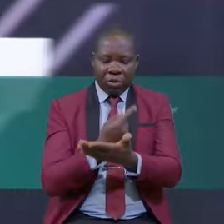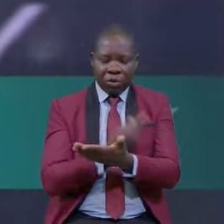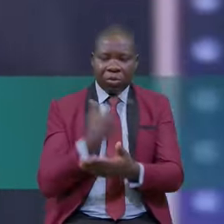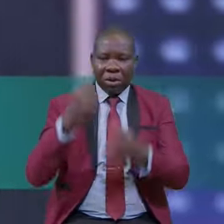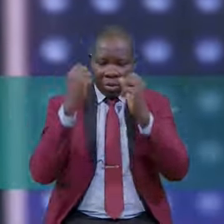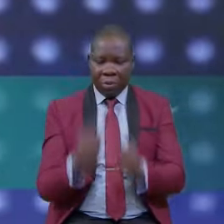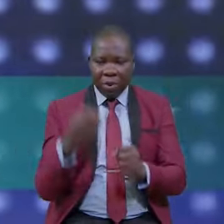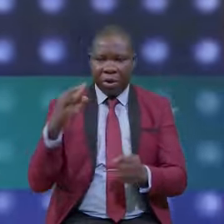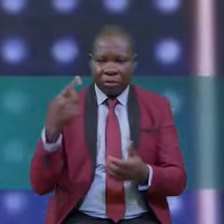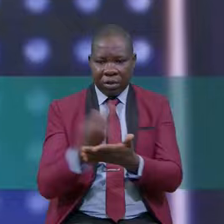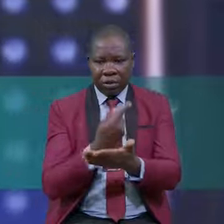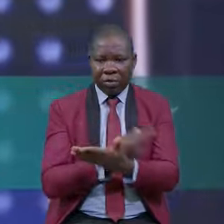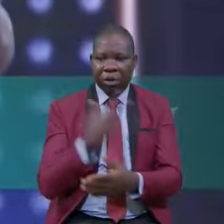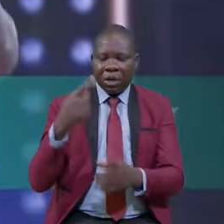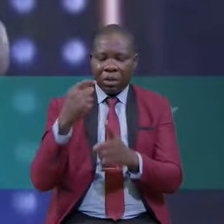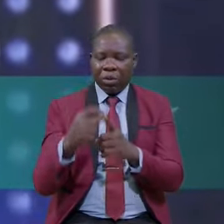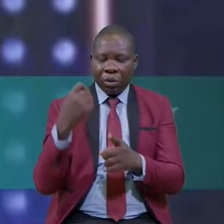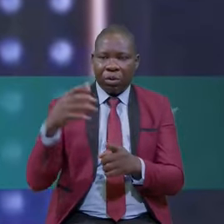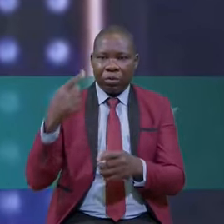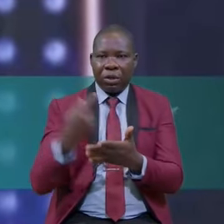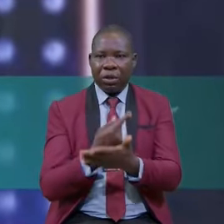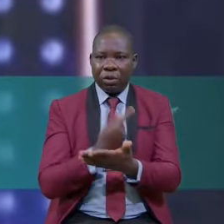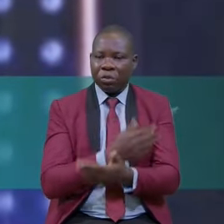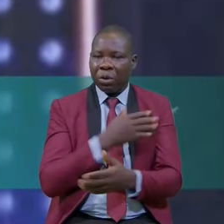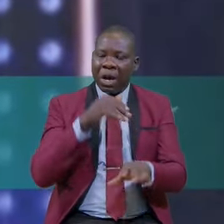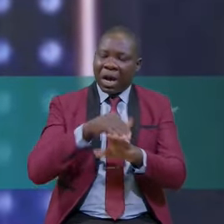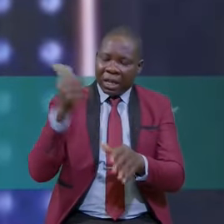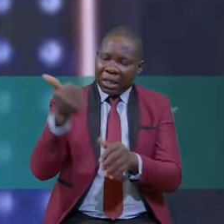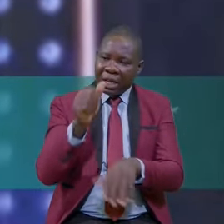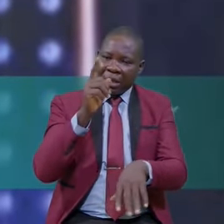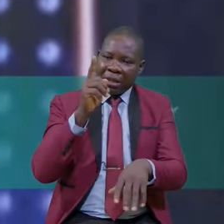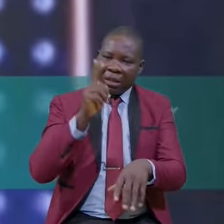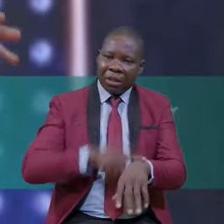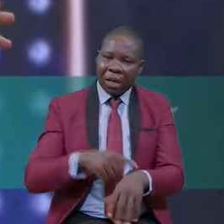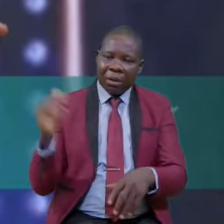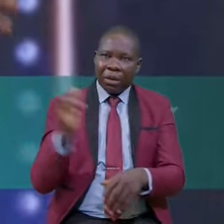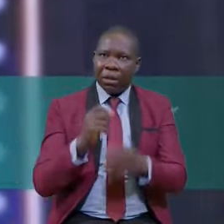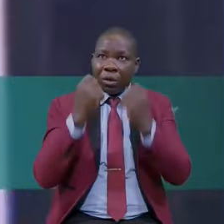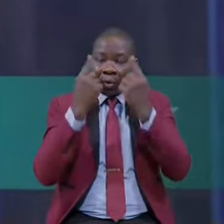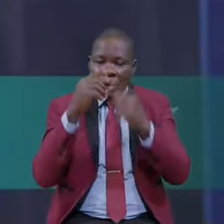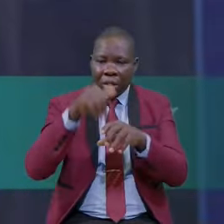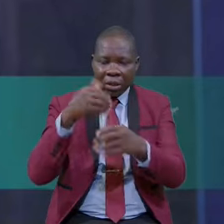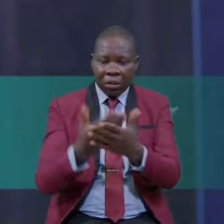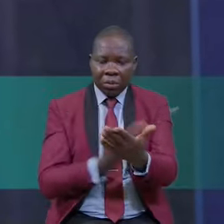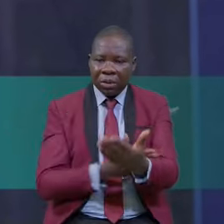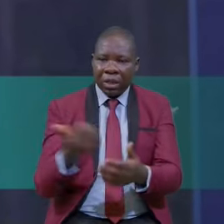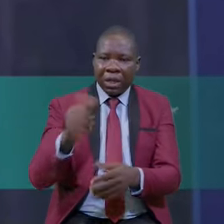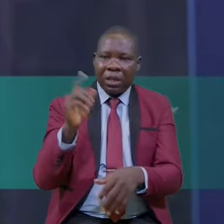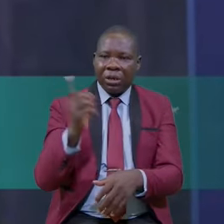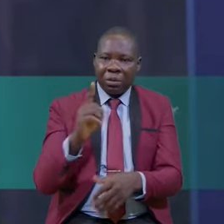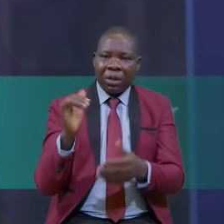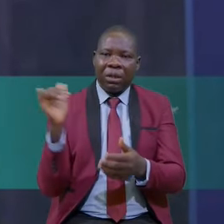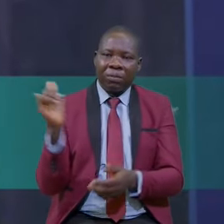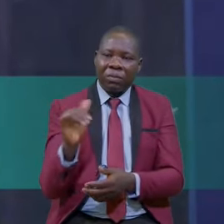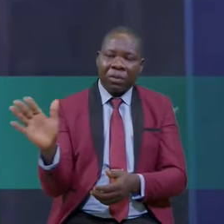of le the message gospel, de l'Évangile. And it's anywhere, et c'est partout, anywhere, à tout wake moment. Up in the morning, anywhere, si tu te réveilles le matin, n'importe où tu es, I am made